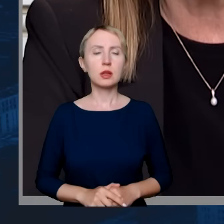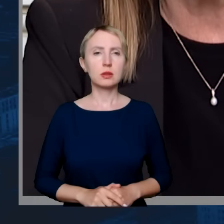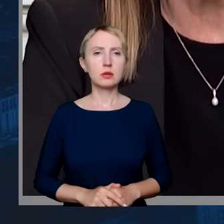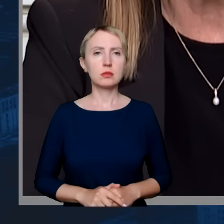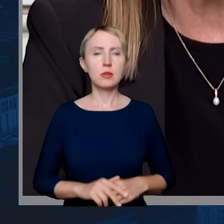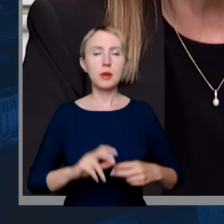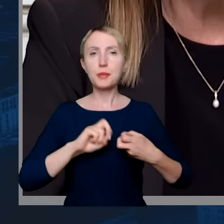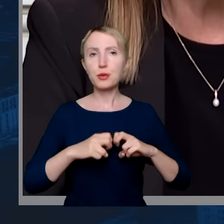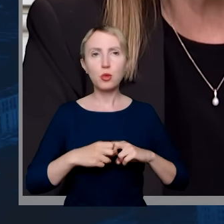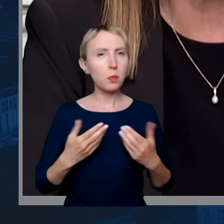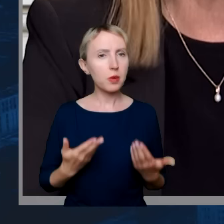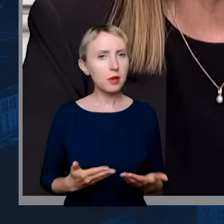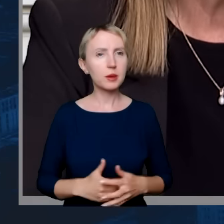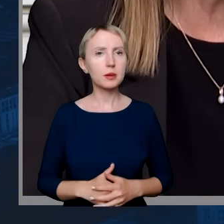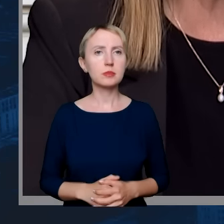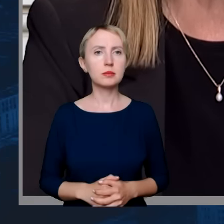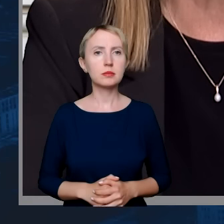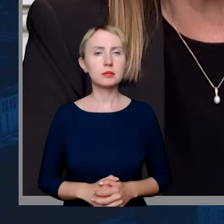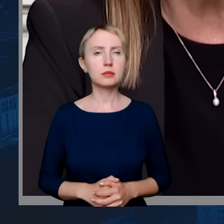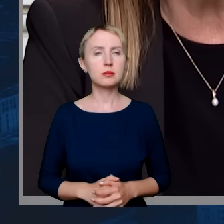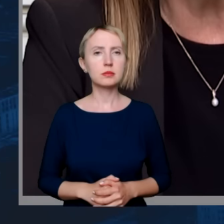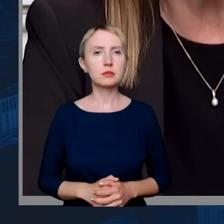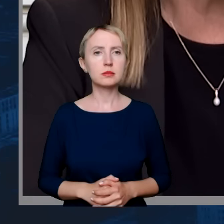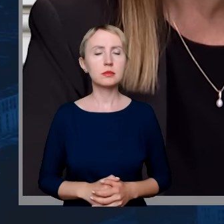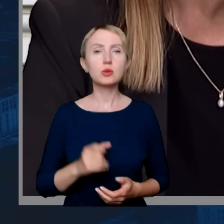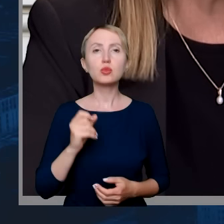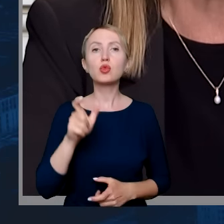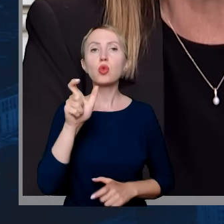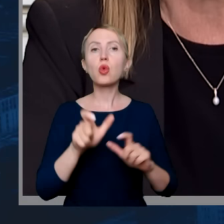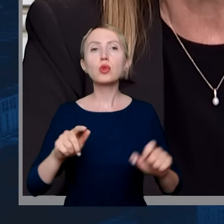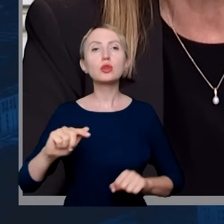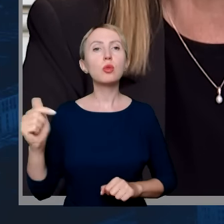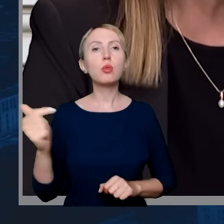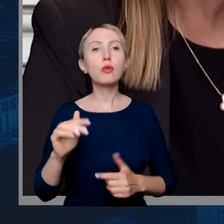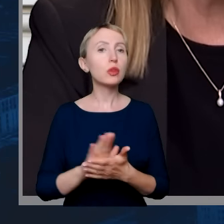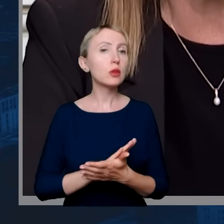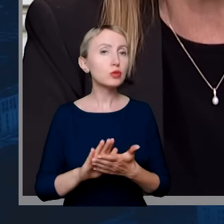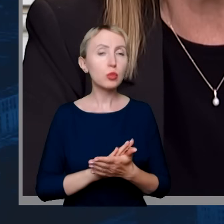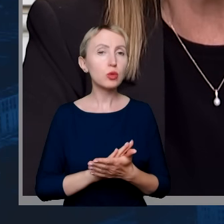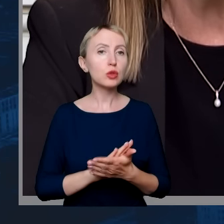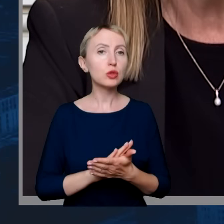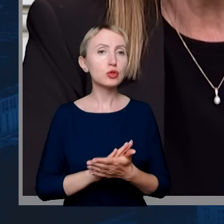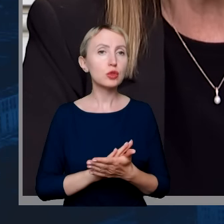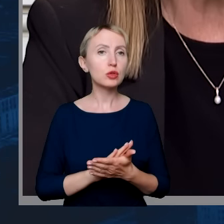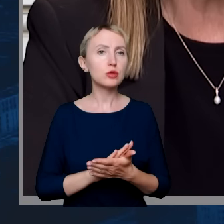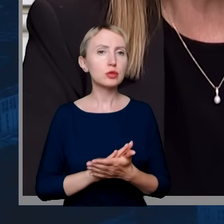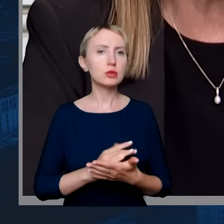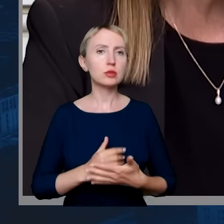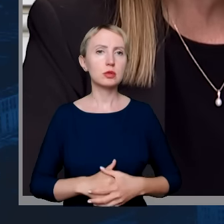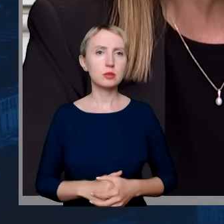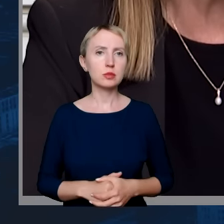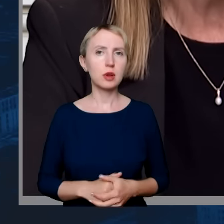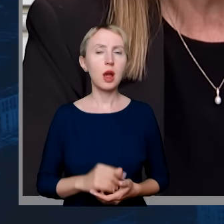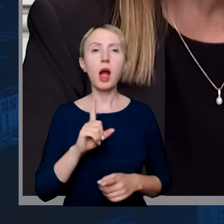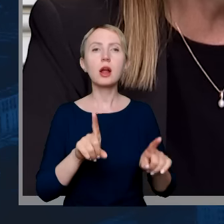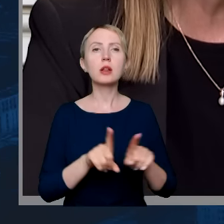problematyczne, że są osoby, które powinny przeprosić, co najmniej przeprosić, ale przede wszystkim